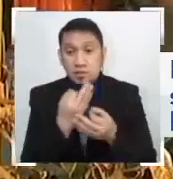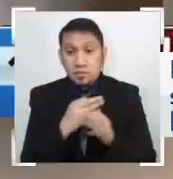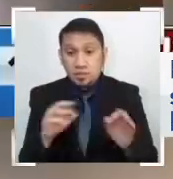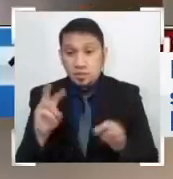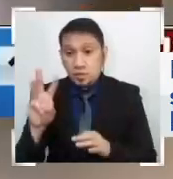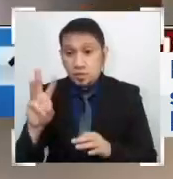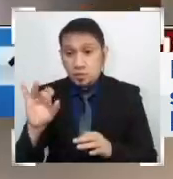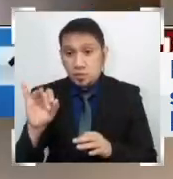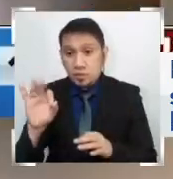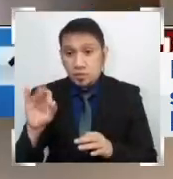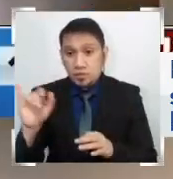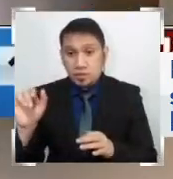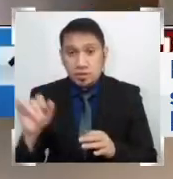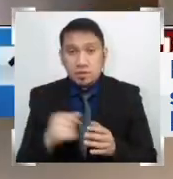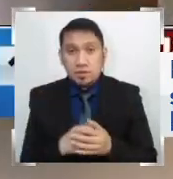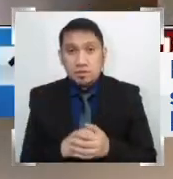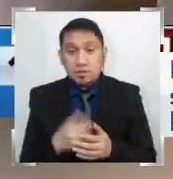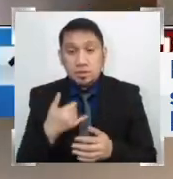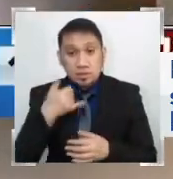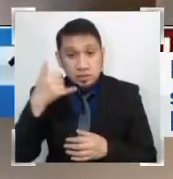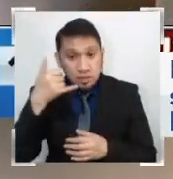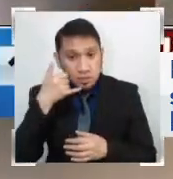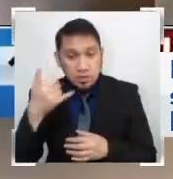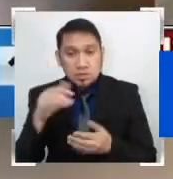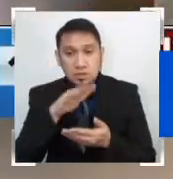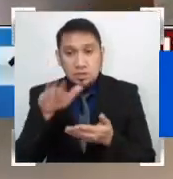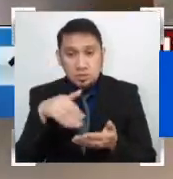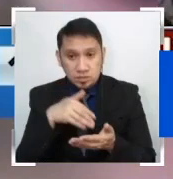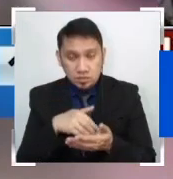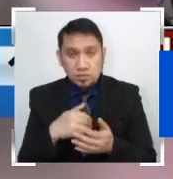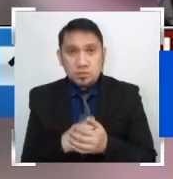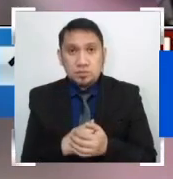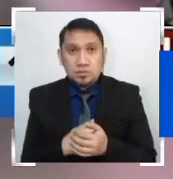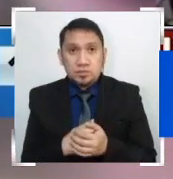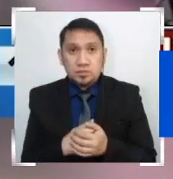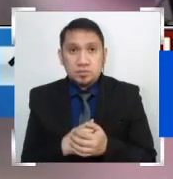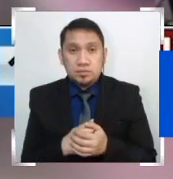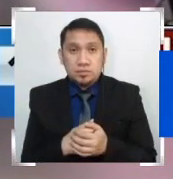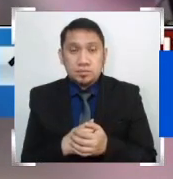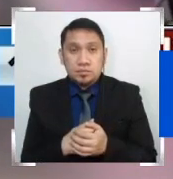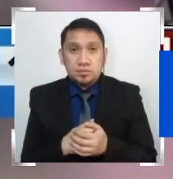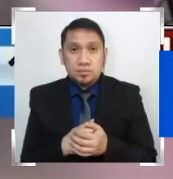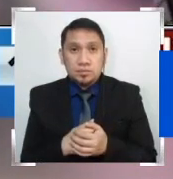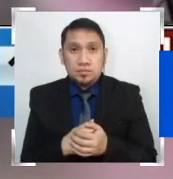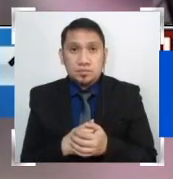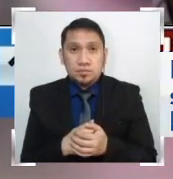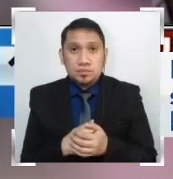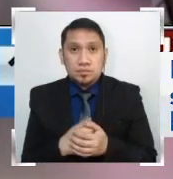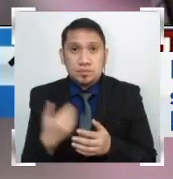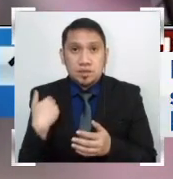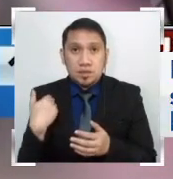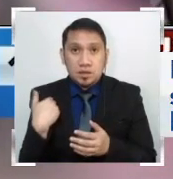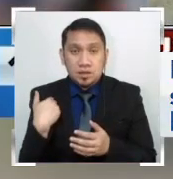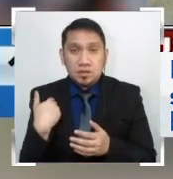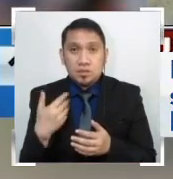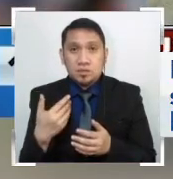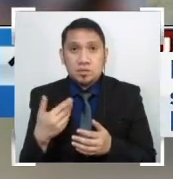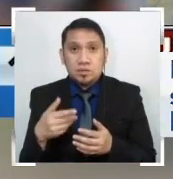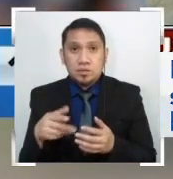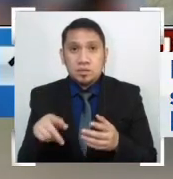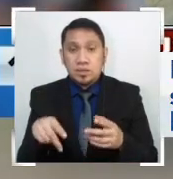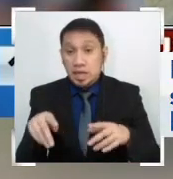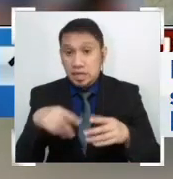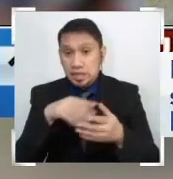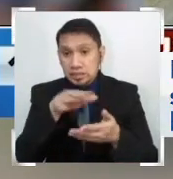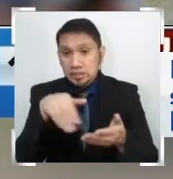centers. So yung tawag centers also equipped with a VSAT, a mobile cellular base station